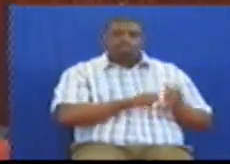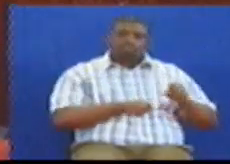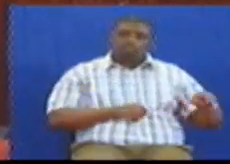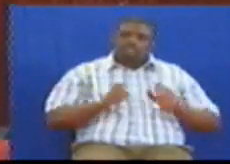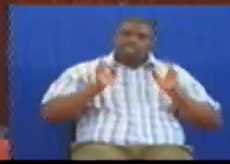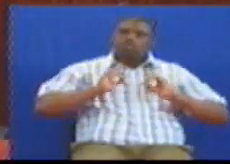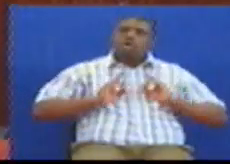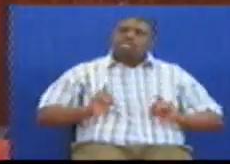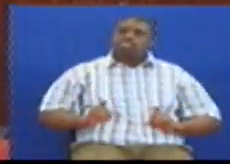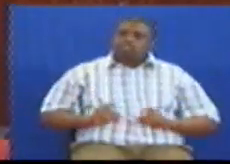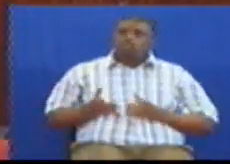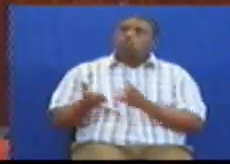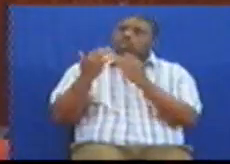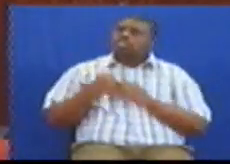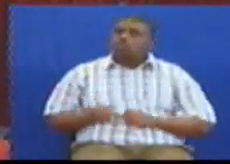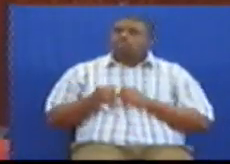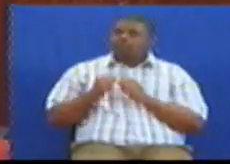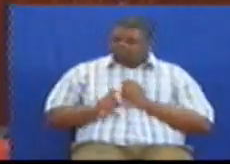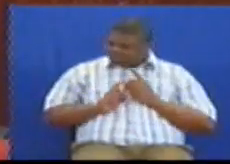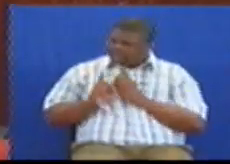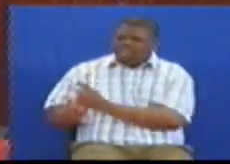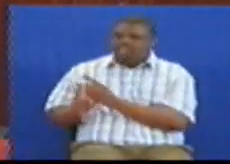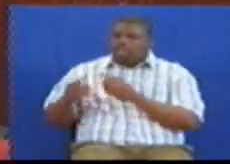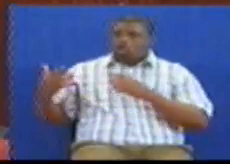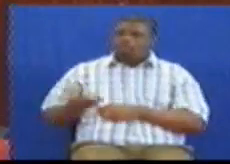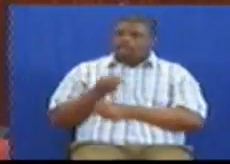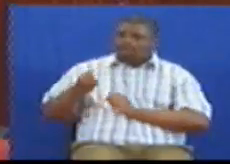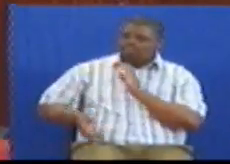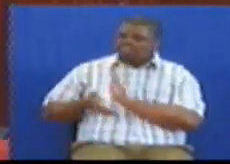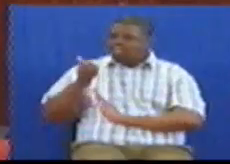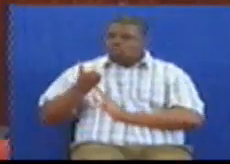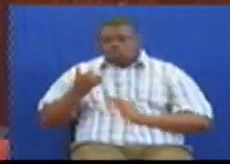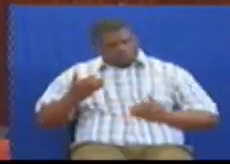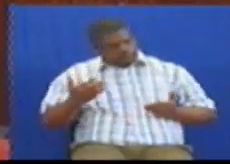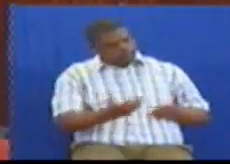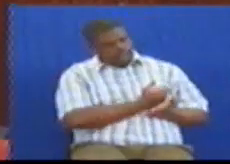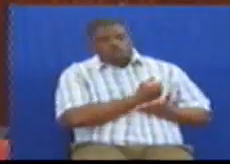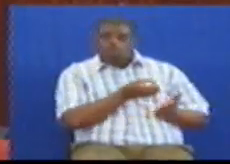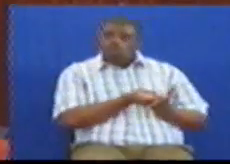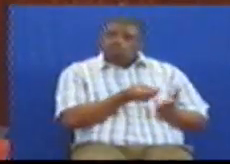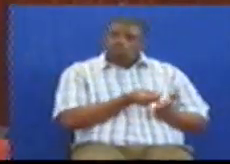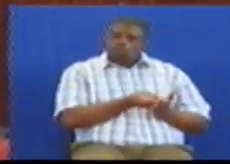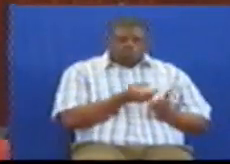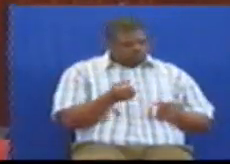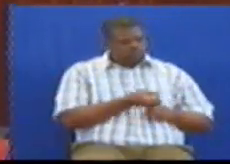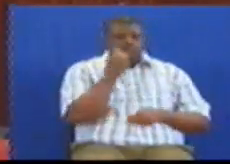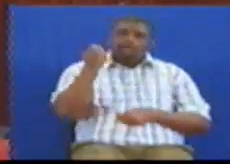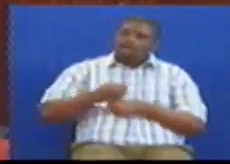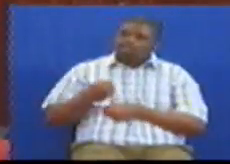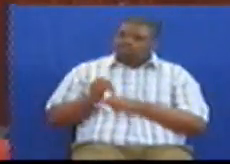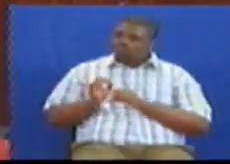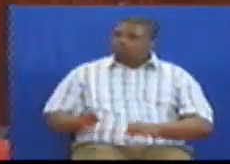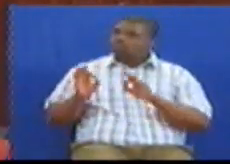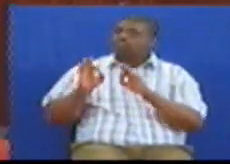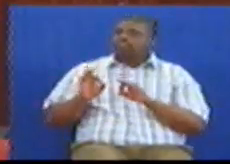madiwani walikuwa wana uwezo wa kuweza kufuatilia na kupata vile vyanzo vya mapato pale na kuweza kufanyia kazi vizuri. Kwa hiyo